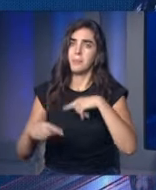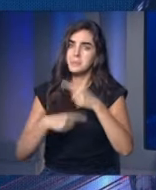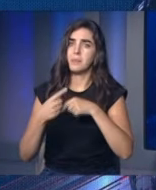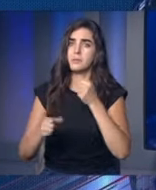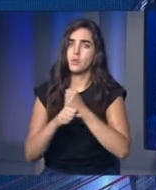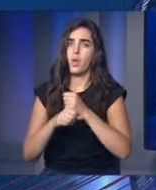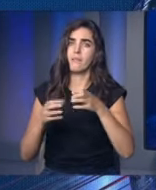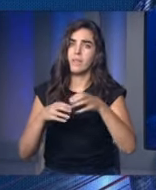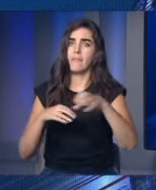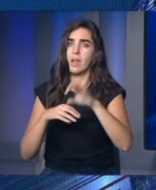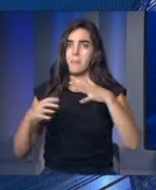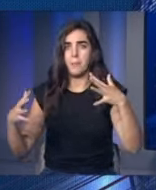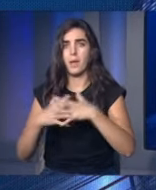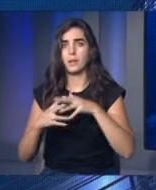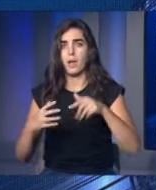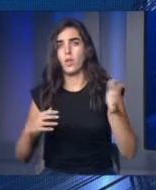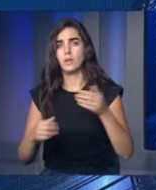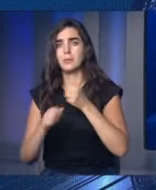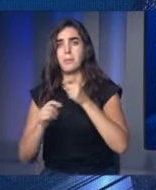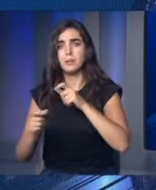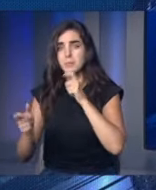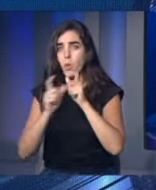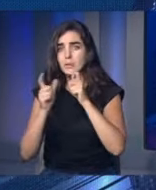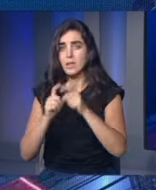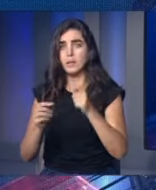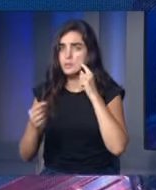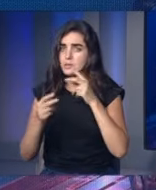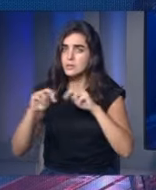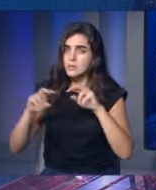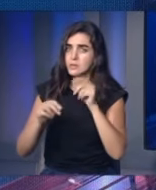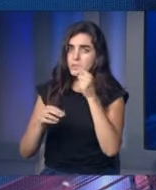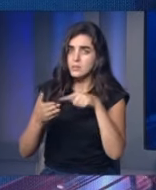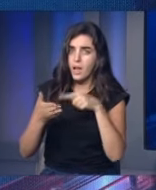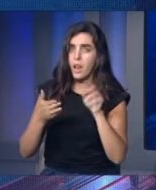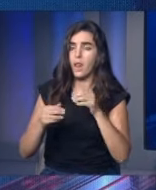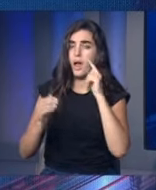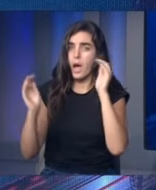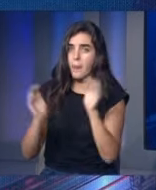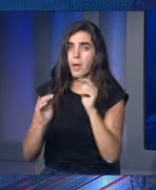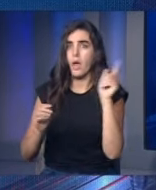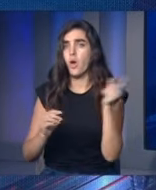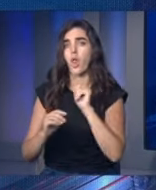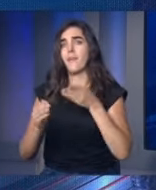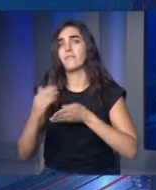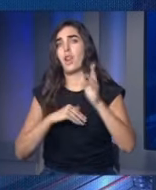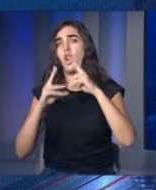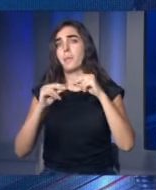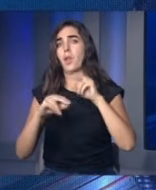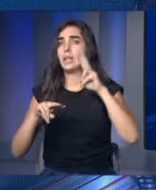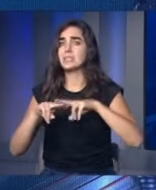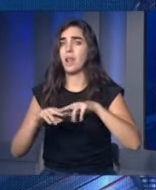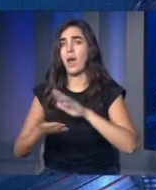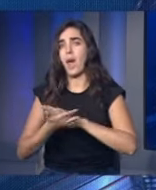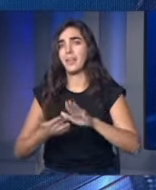جديد، وسنستمر بالعمل مع الأفرقاء المعنيين على هذا الأمر. ولفتت إلى أنها تواصل نصح رعاياها